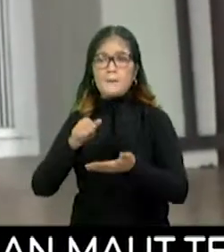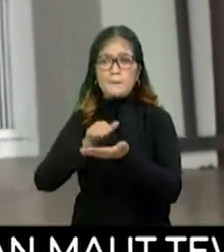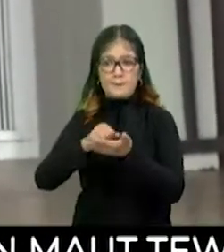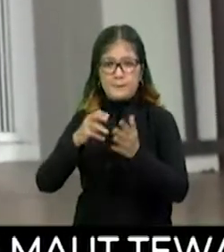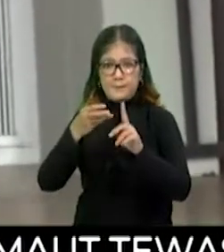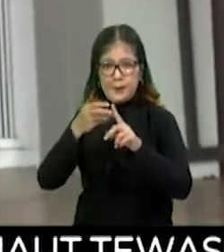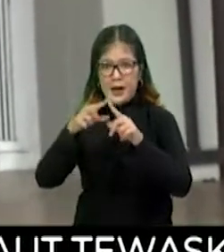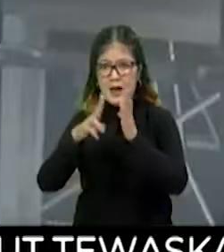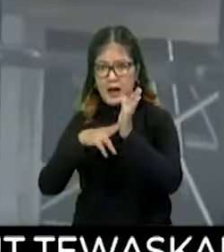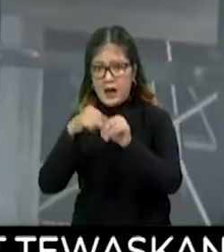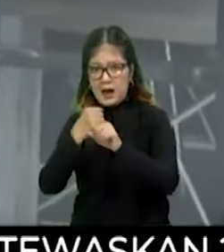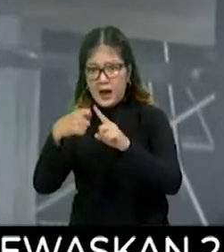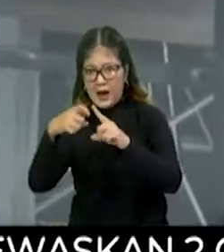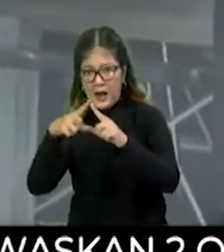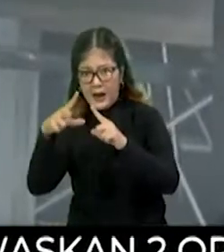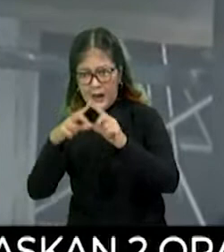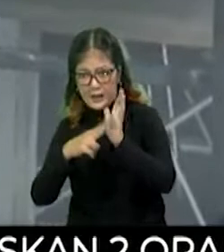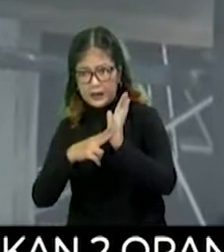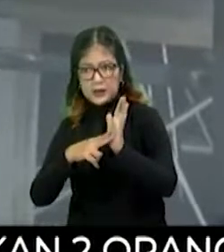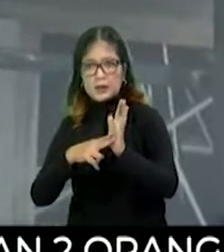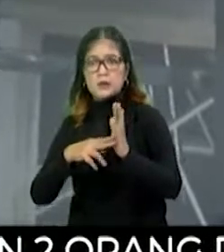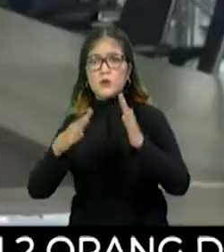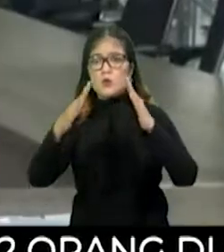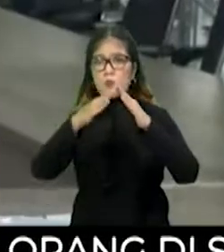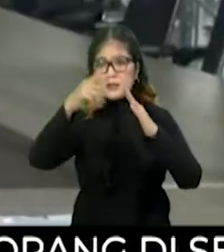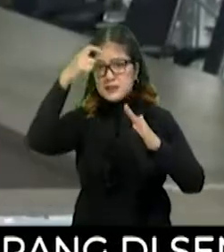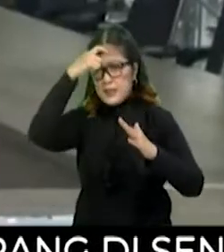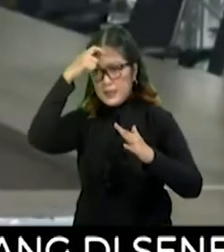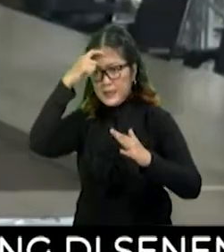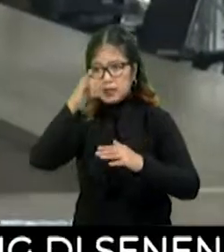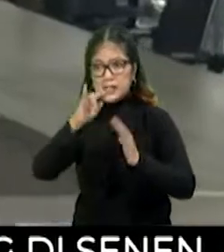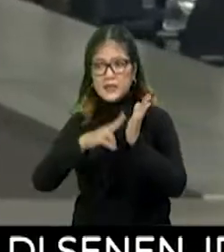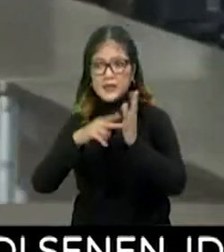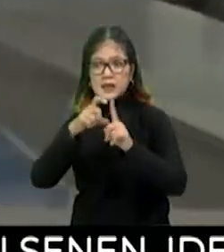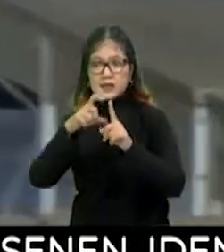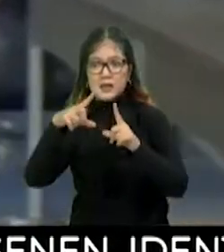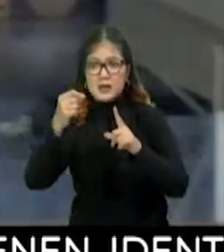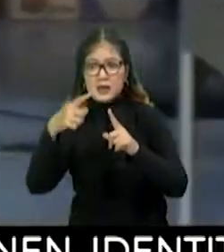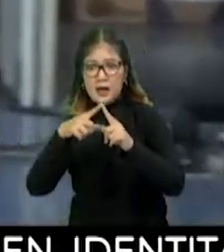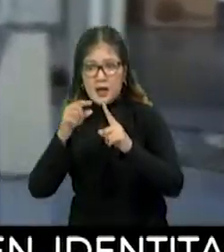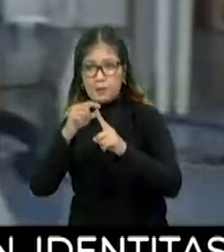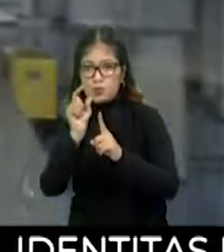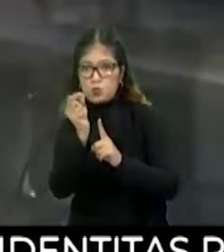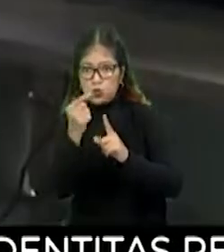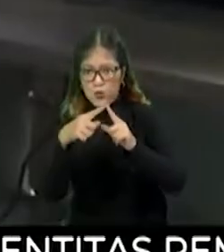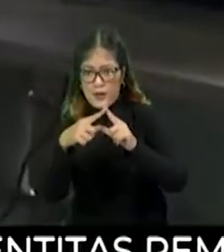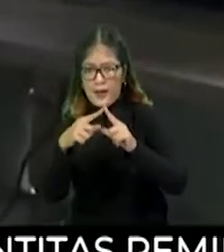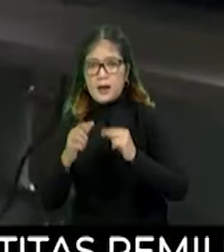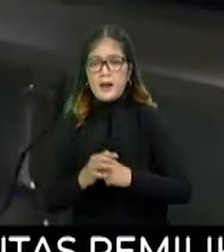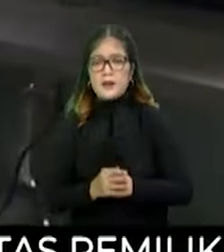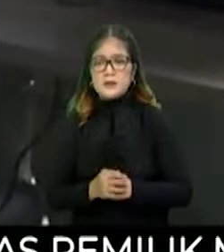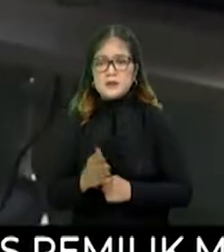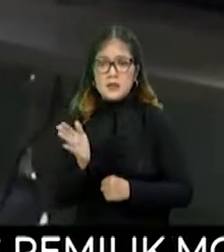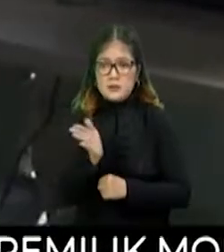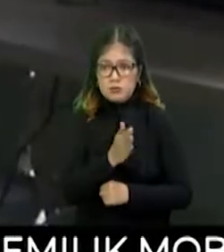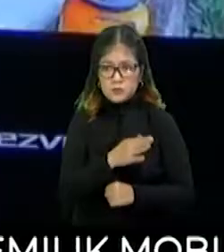Sementara rumah sakit lapangan Indrapura, Surabaya yang selama ini digunakan sebagai rujukan pasien COVID-19 justru belum dioperasikan.